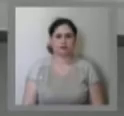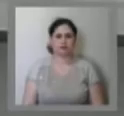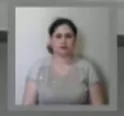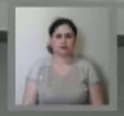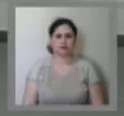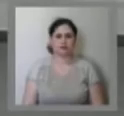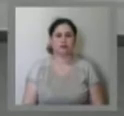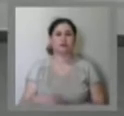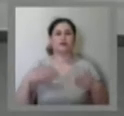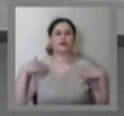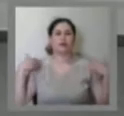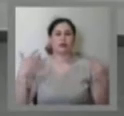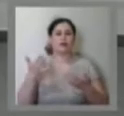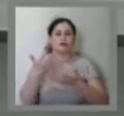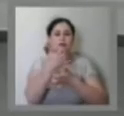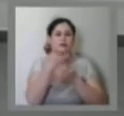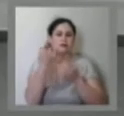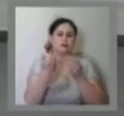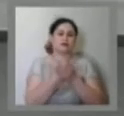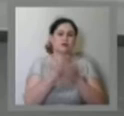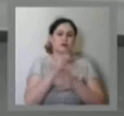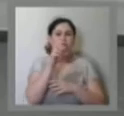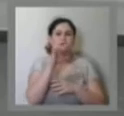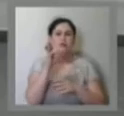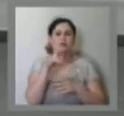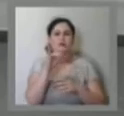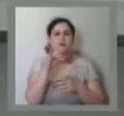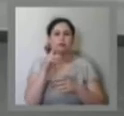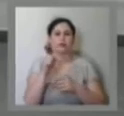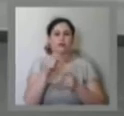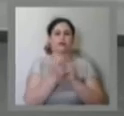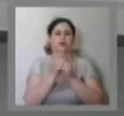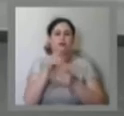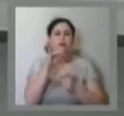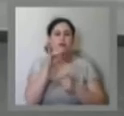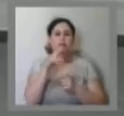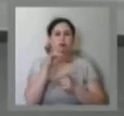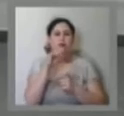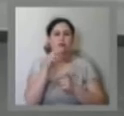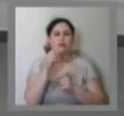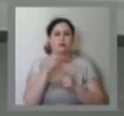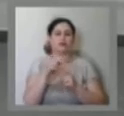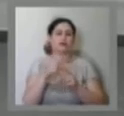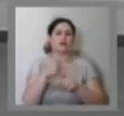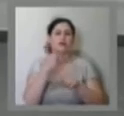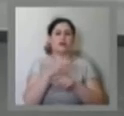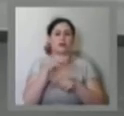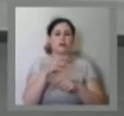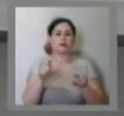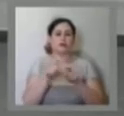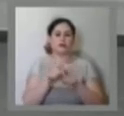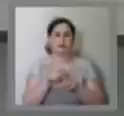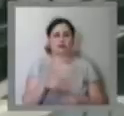Моє вітання. Продовжимо інформаційну добу у студії Ксенія Сіліна, сурдопереклад Аліна Краєвська. І головні теми на цю годину такі.